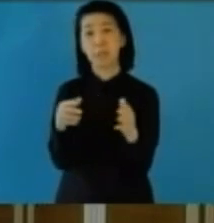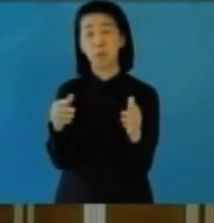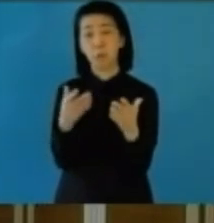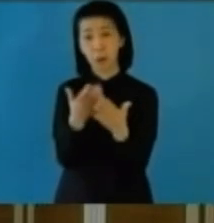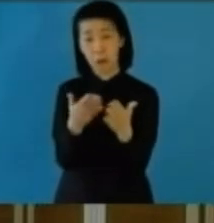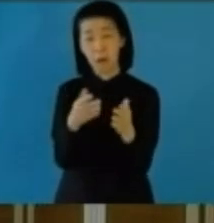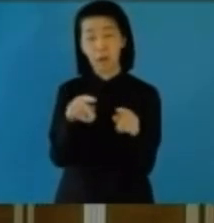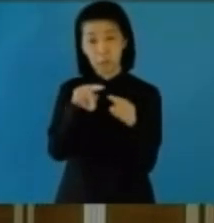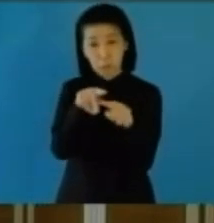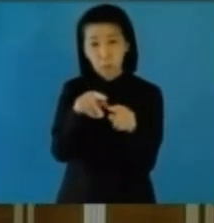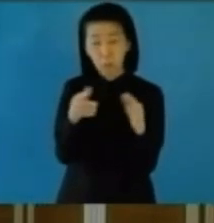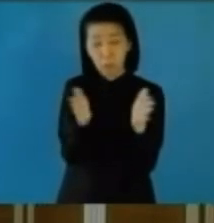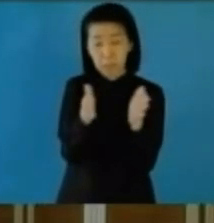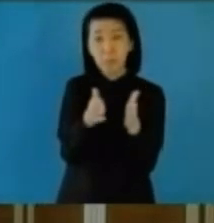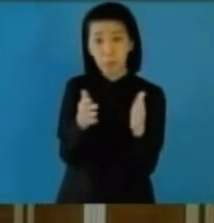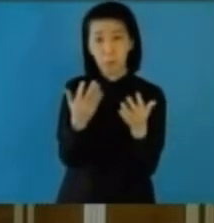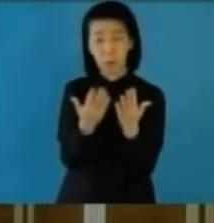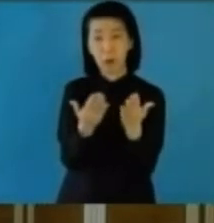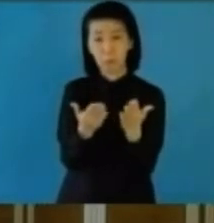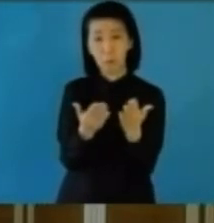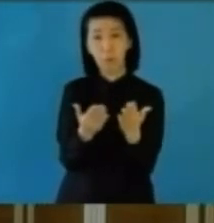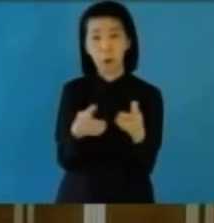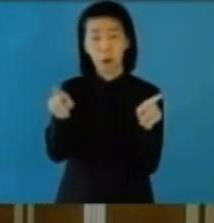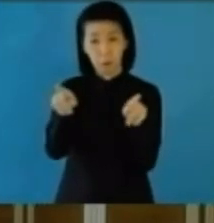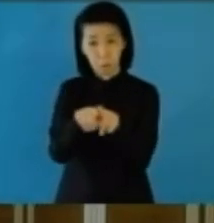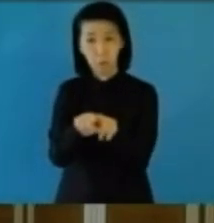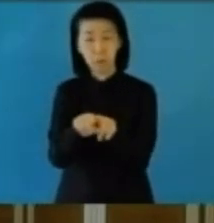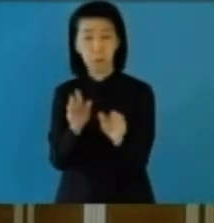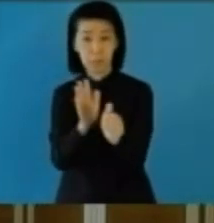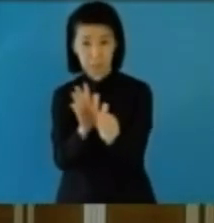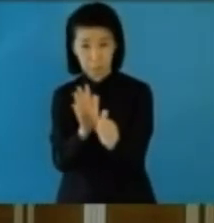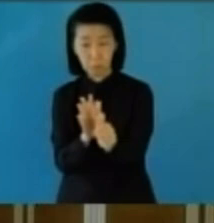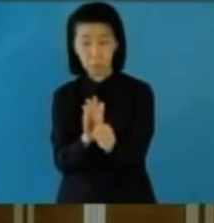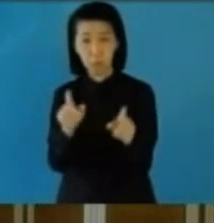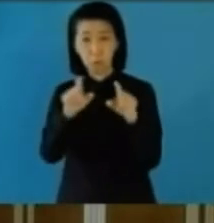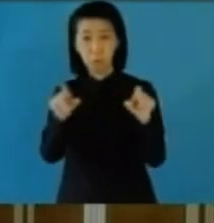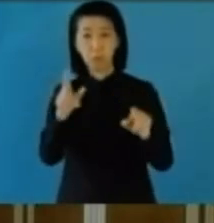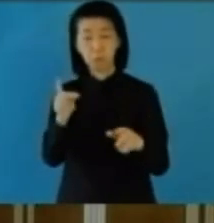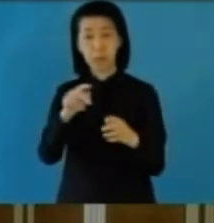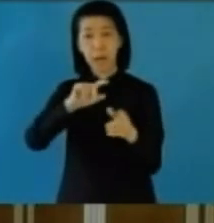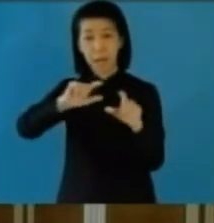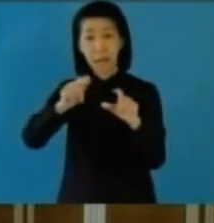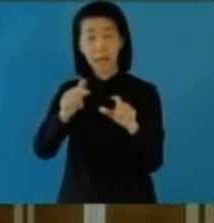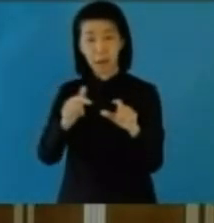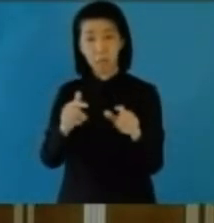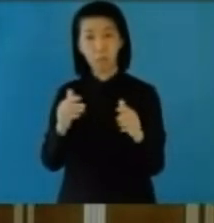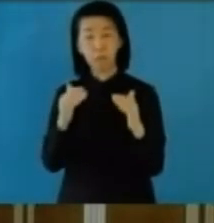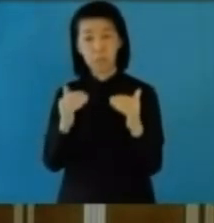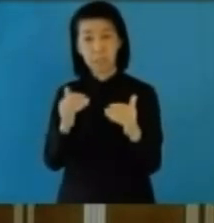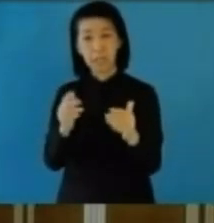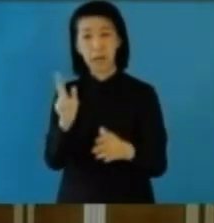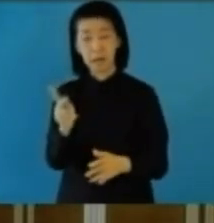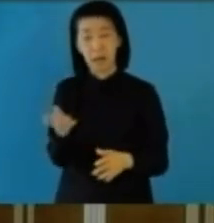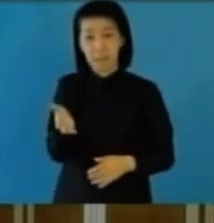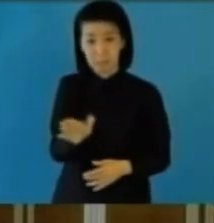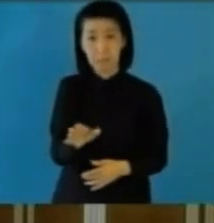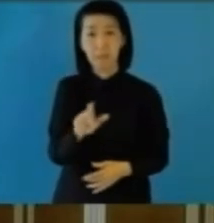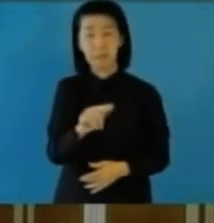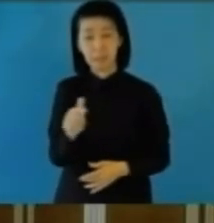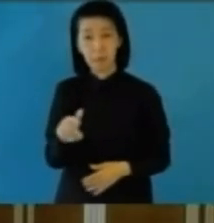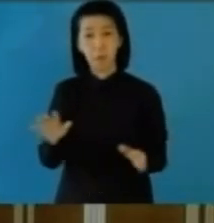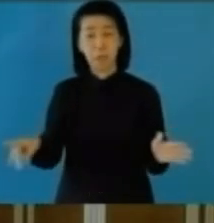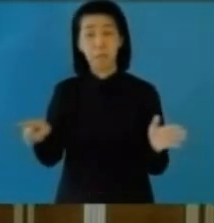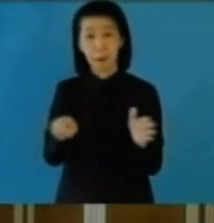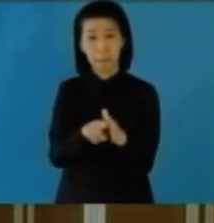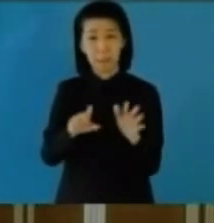などを行うためのサポートや通貨改革としての新学科設置などのこれまでにない取り組みを